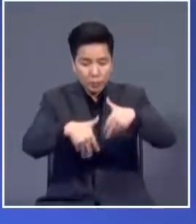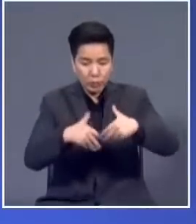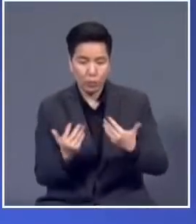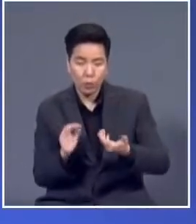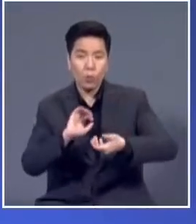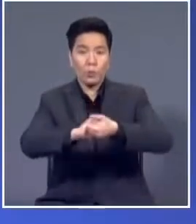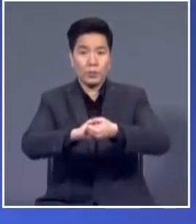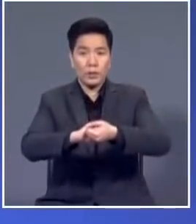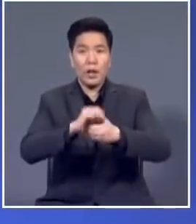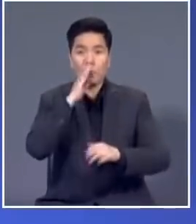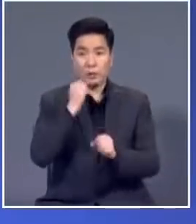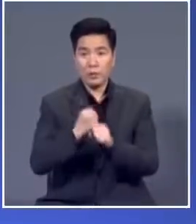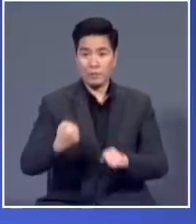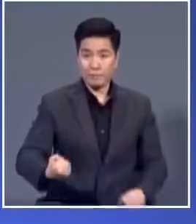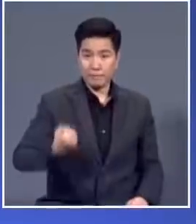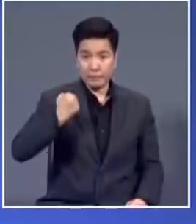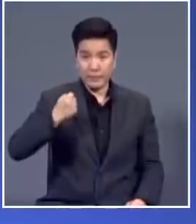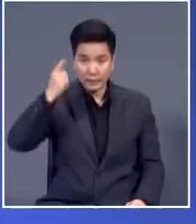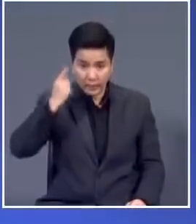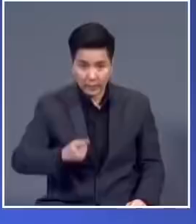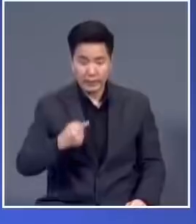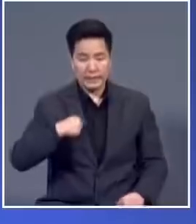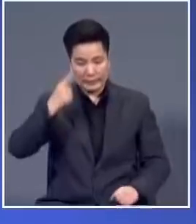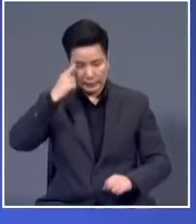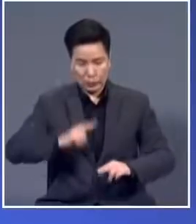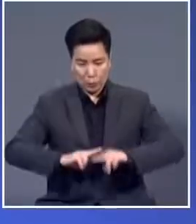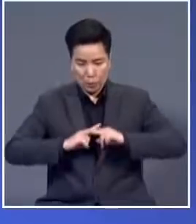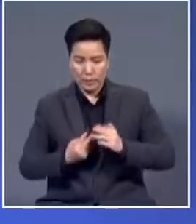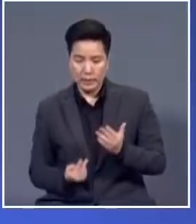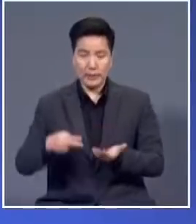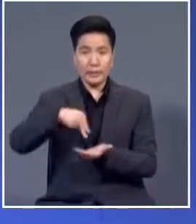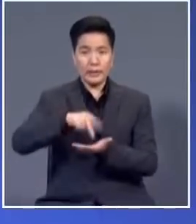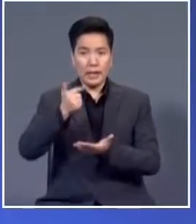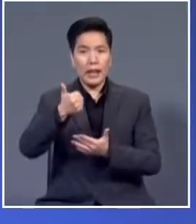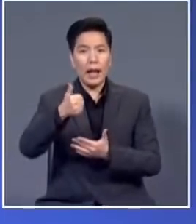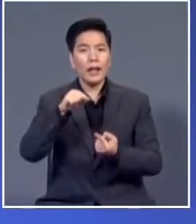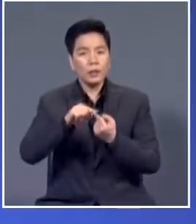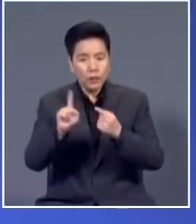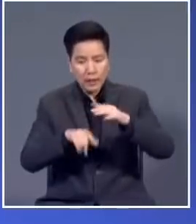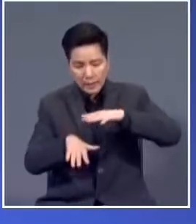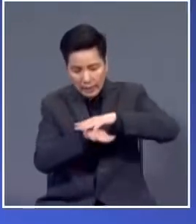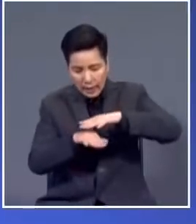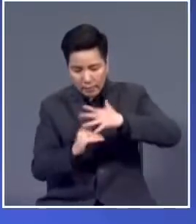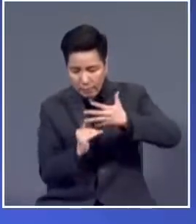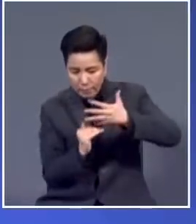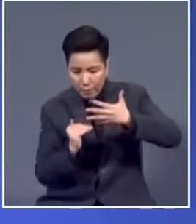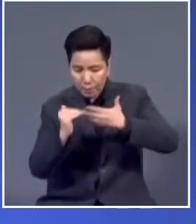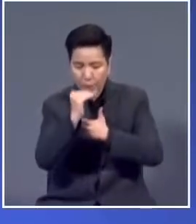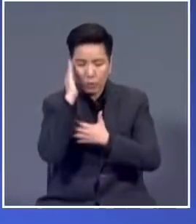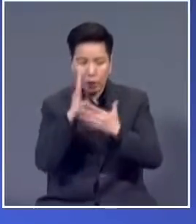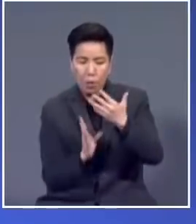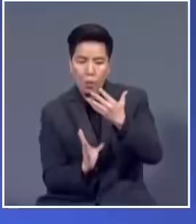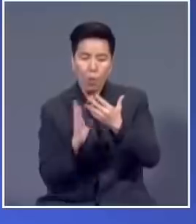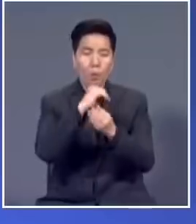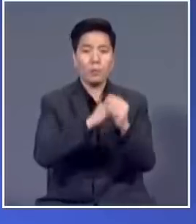เราสามารถสร้างความเข้มแข็งเน้นการพึ่งพาตนเองได้ตั้งแต่ระดับฐานรากแล้วนะครับก็จะนำมาสู่ความสำเร็จในภาพรวมของประเทศ